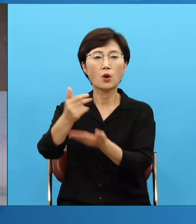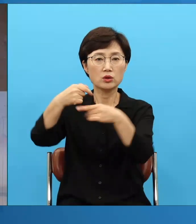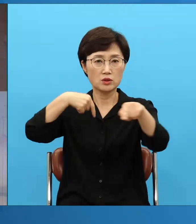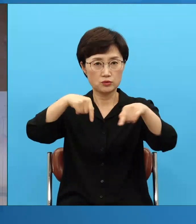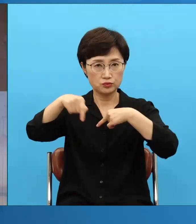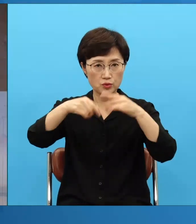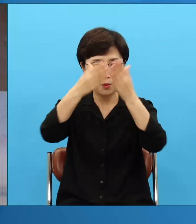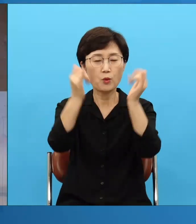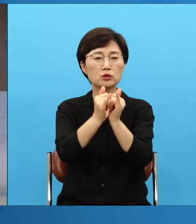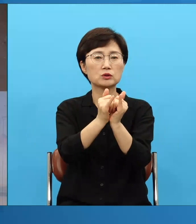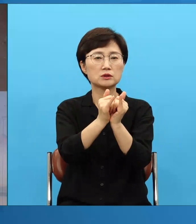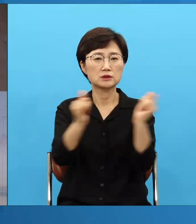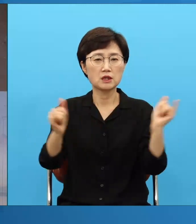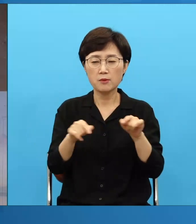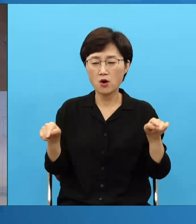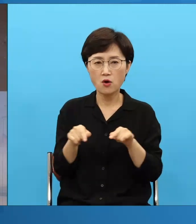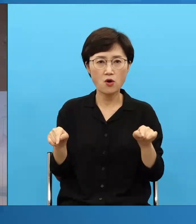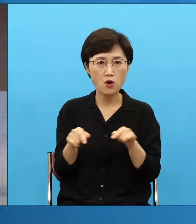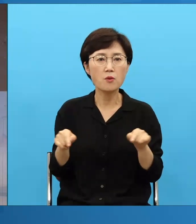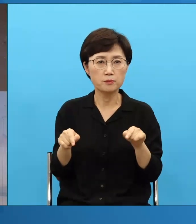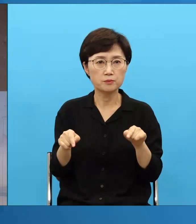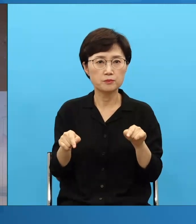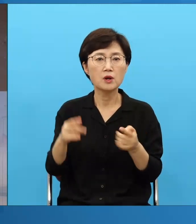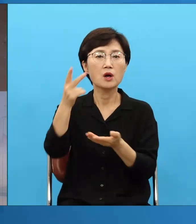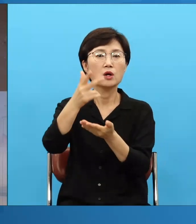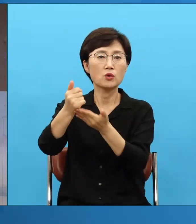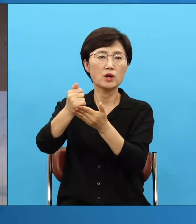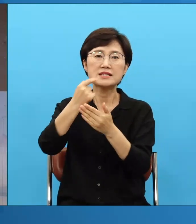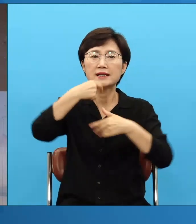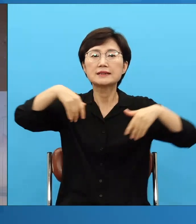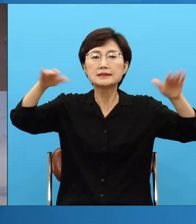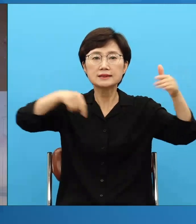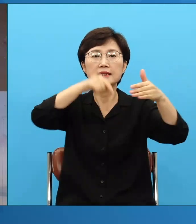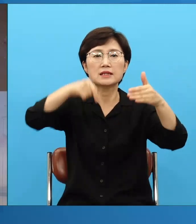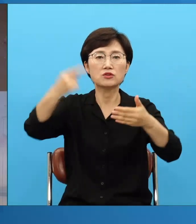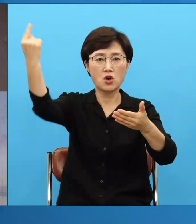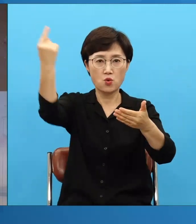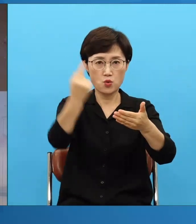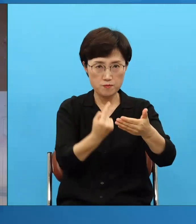여호와께서 다스리시니 만민이 떨 것이요